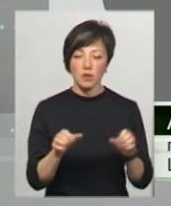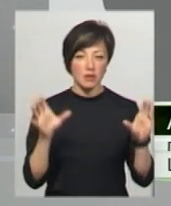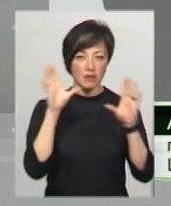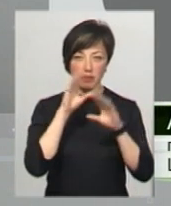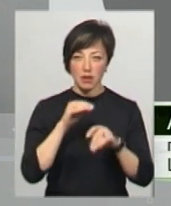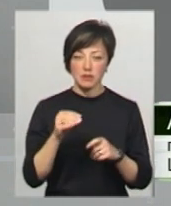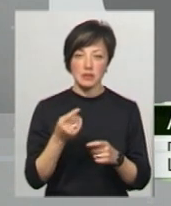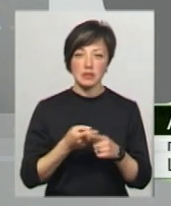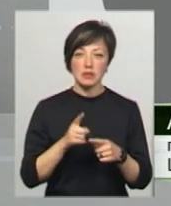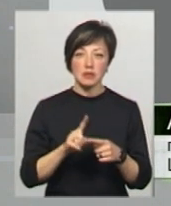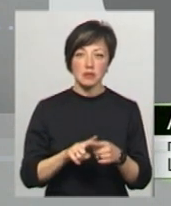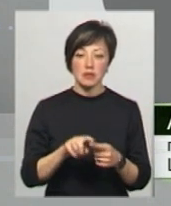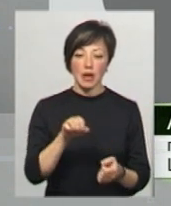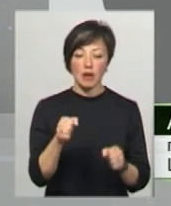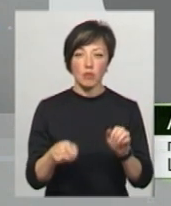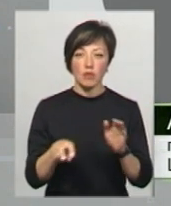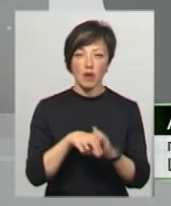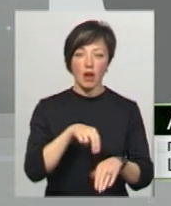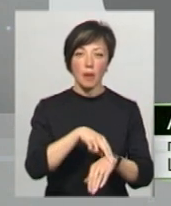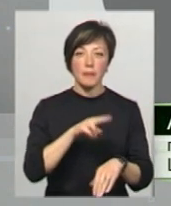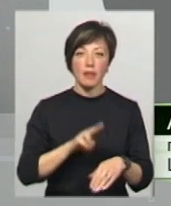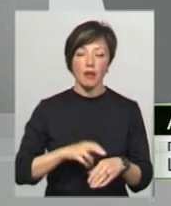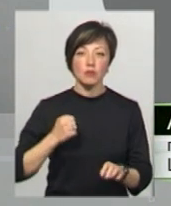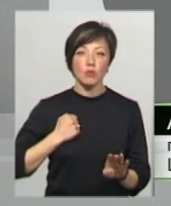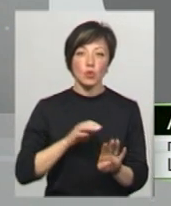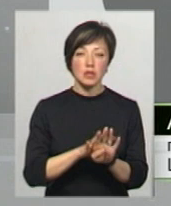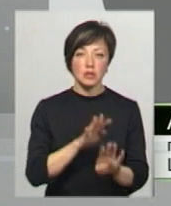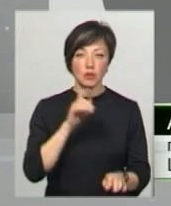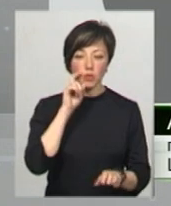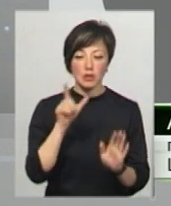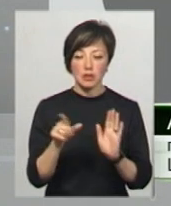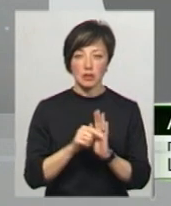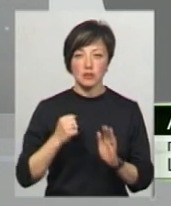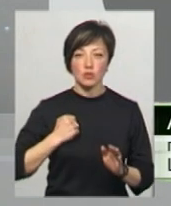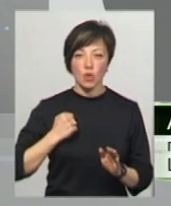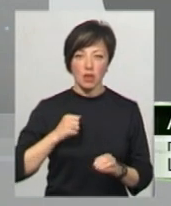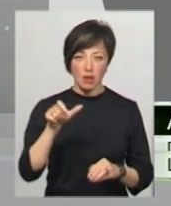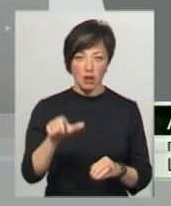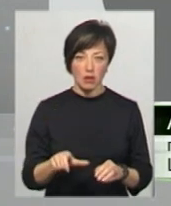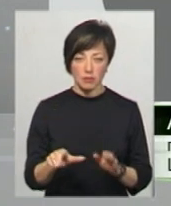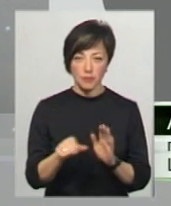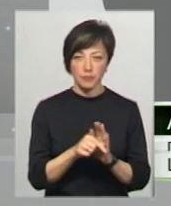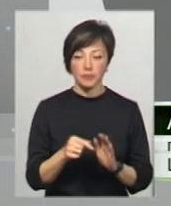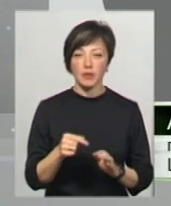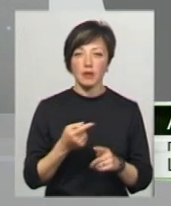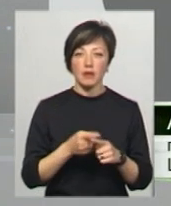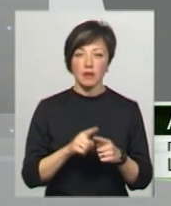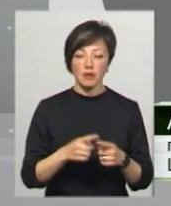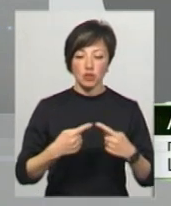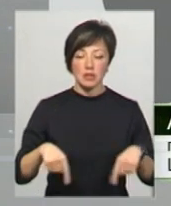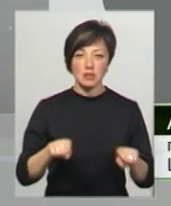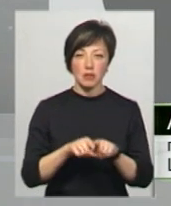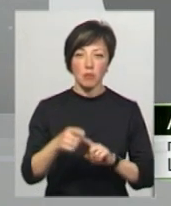з управлінням. За кермом був капітан Збройних сил України і в машині був ще солдат. їхньої військової частини,